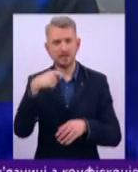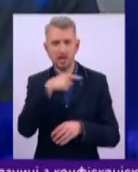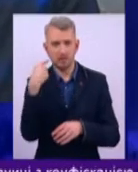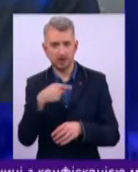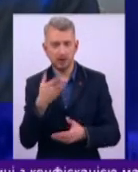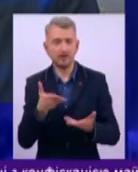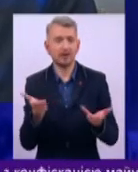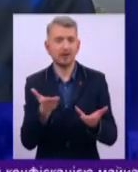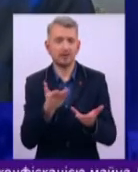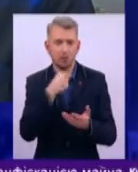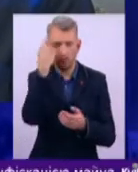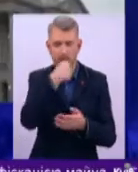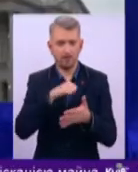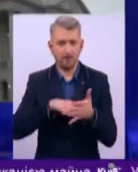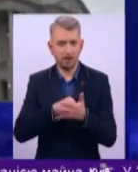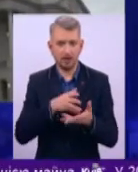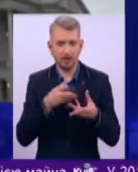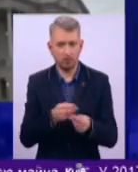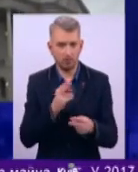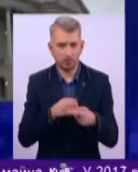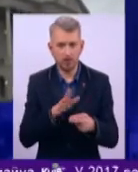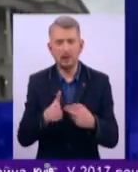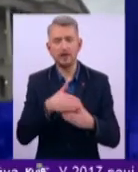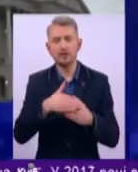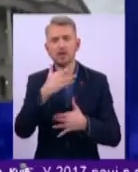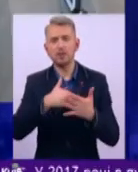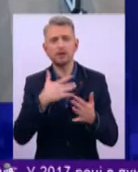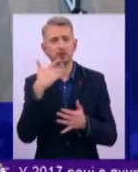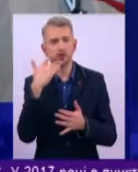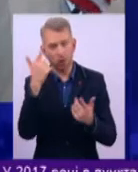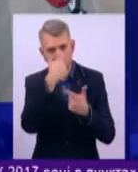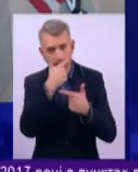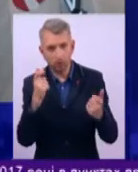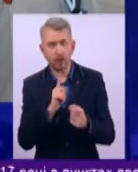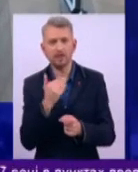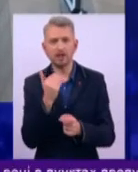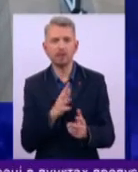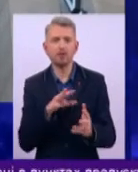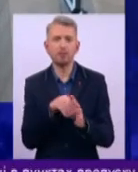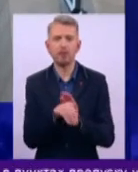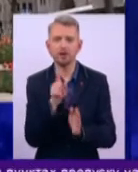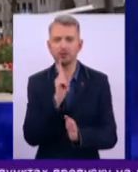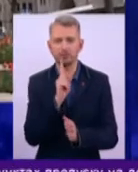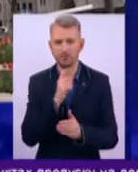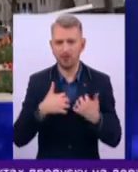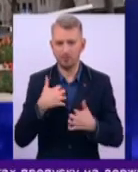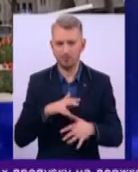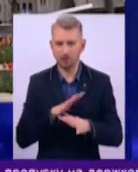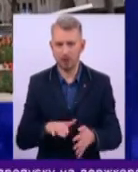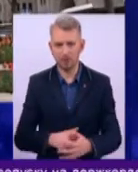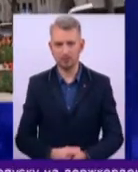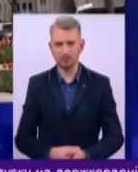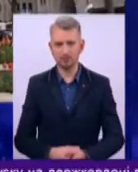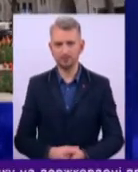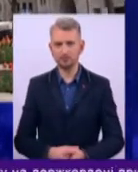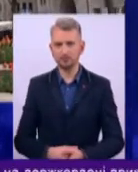якісь суб'єктивні фактори не помішають. Санкційні списки у США оприлюднено, але з їхнім запровадженням поки що не поспішають. Лариса Зубенко,